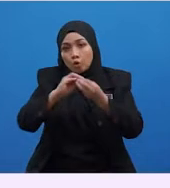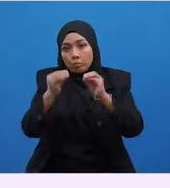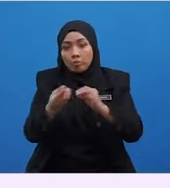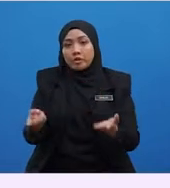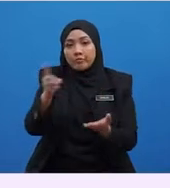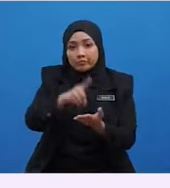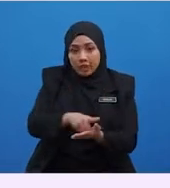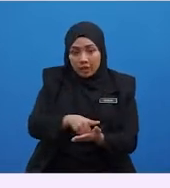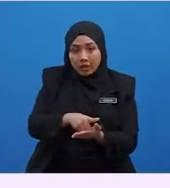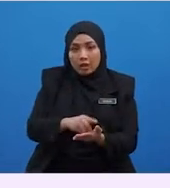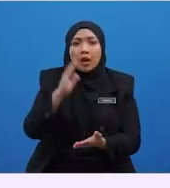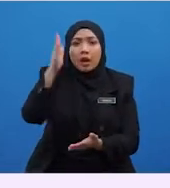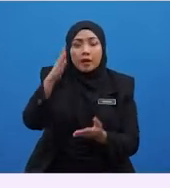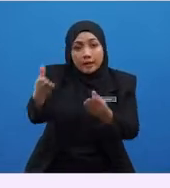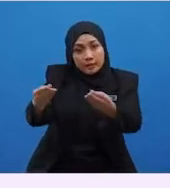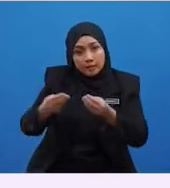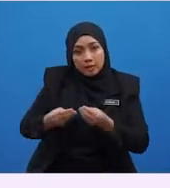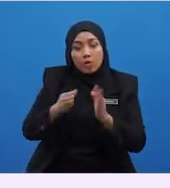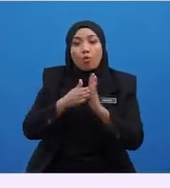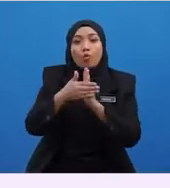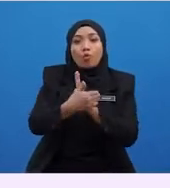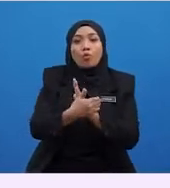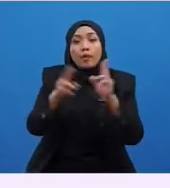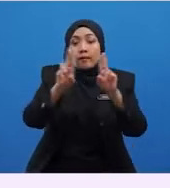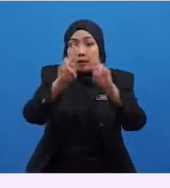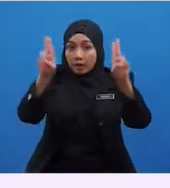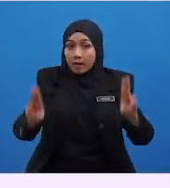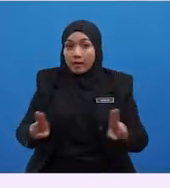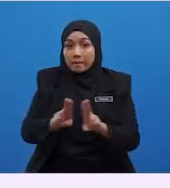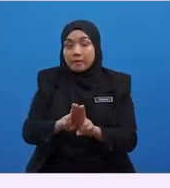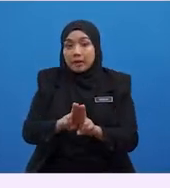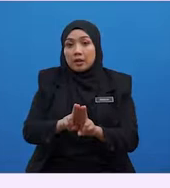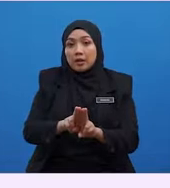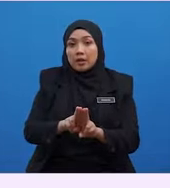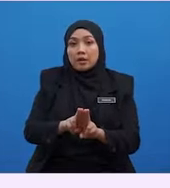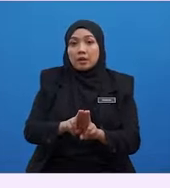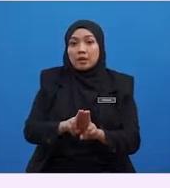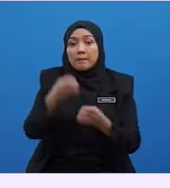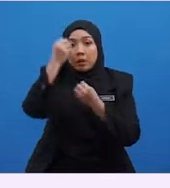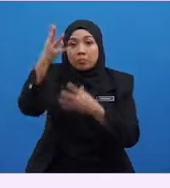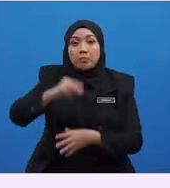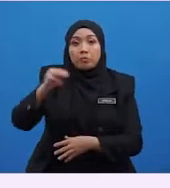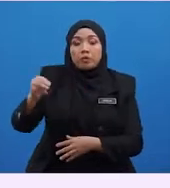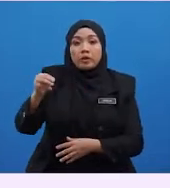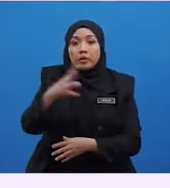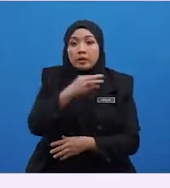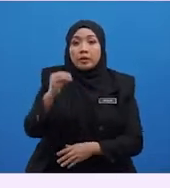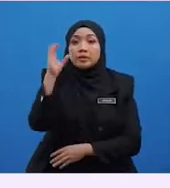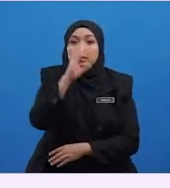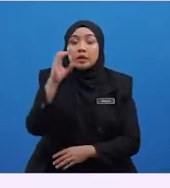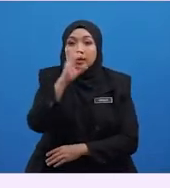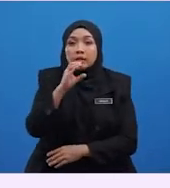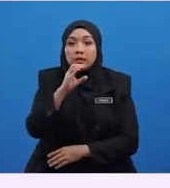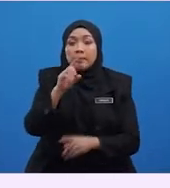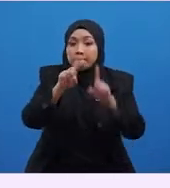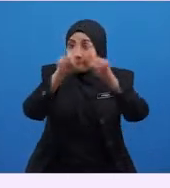Nombor daftar tersebut akan diterima oleh halaman profilmurid.php, kemudian dicari dari pangkalan